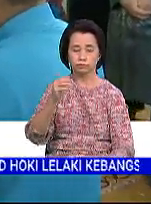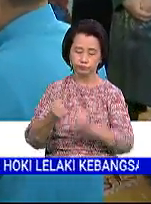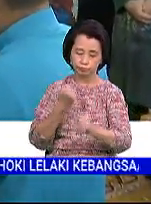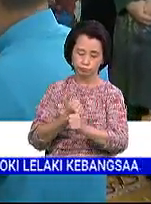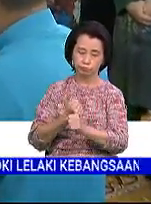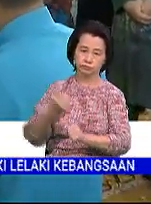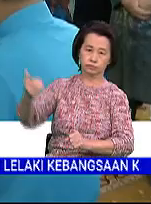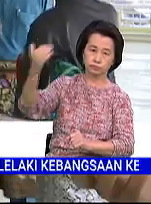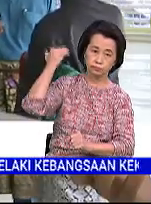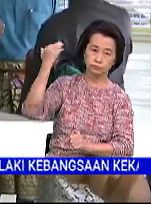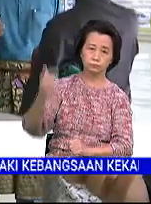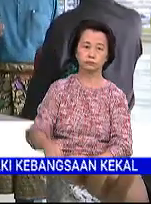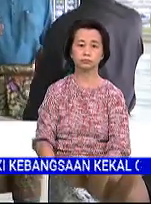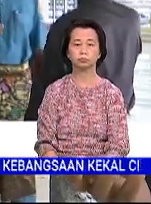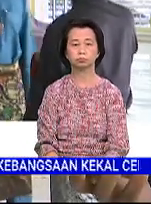lalu.